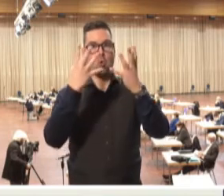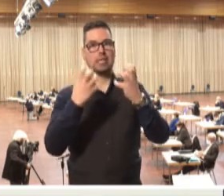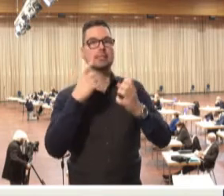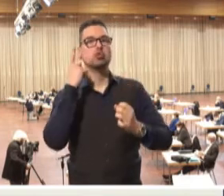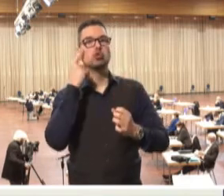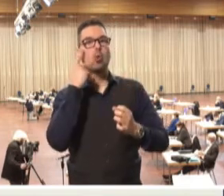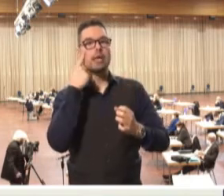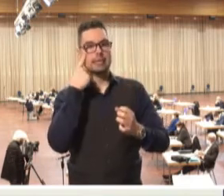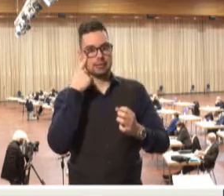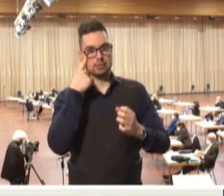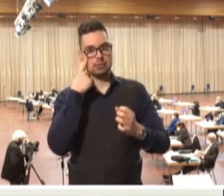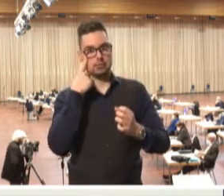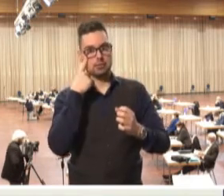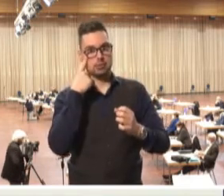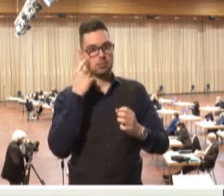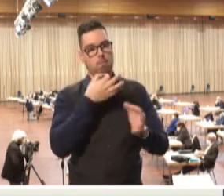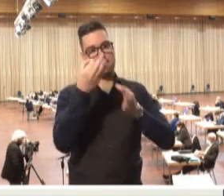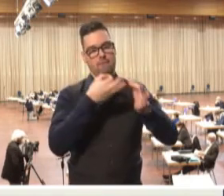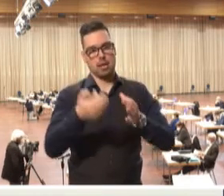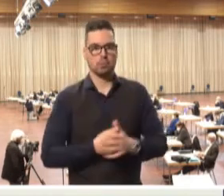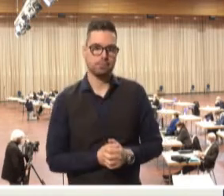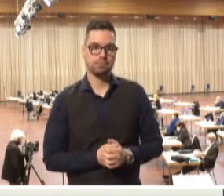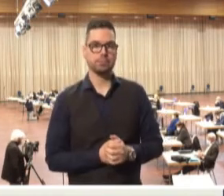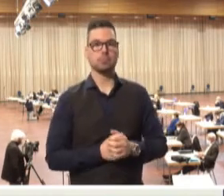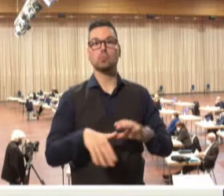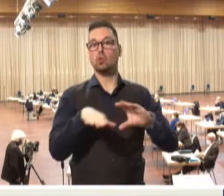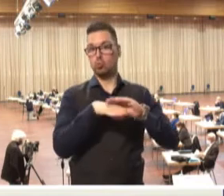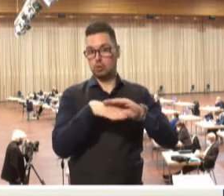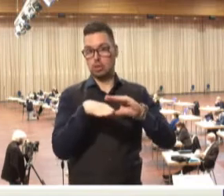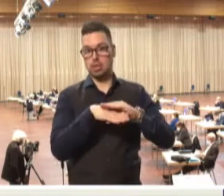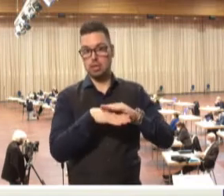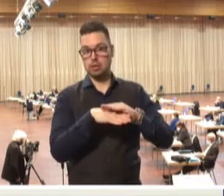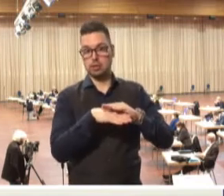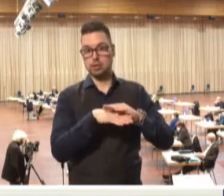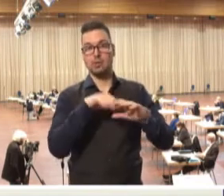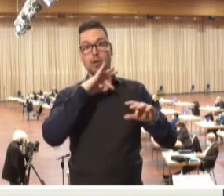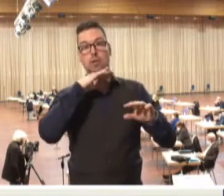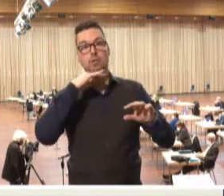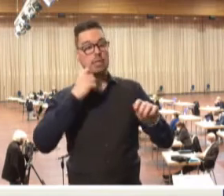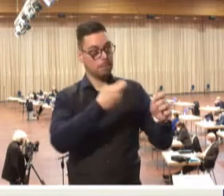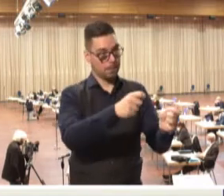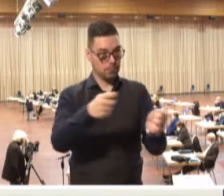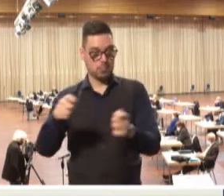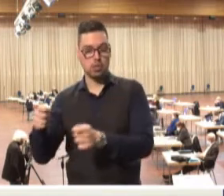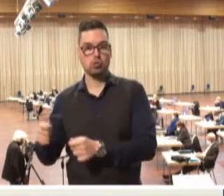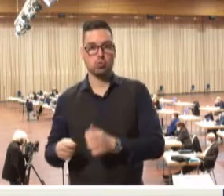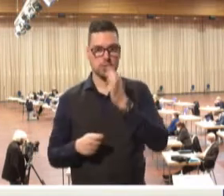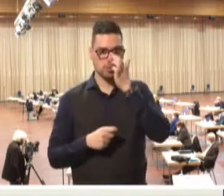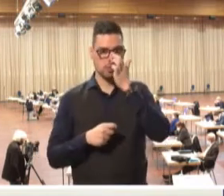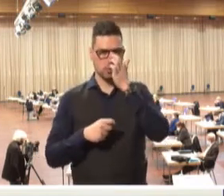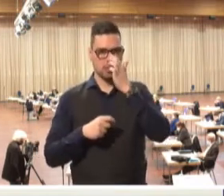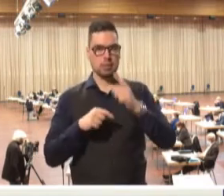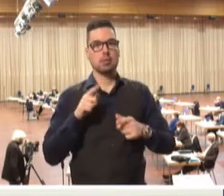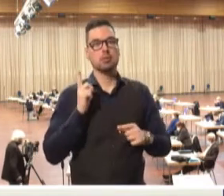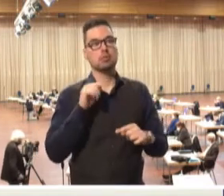vernommen. Zur Beiziehung von Unterlagen fasste der Ausschuss mehrere umfangreiche Beweisbeschlüsse, in deren Ausführung